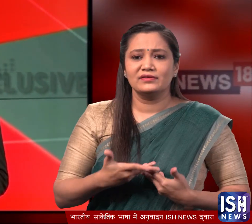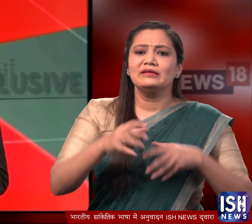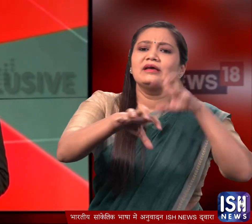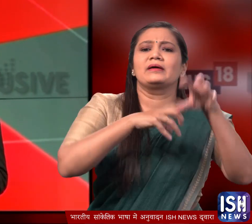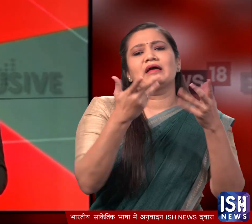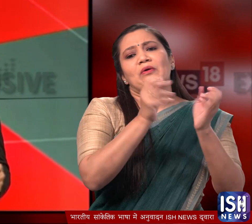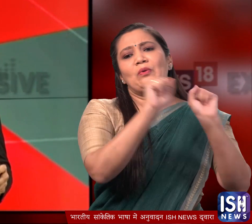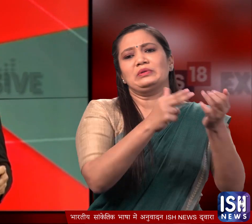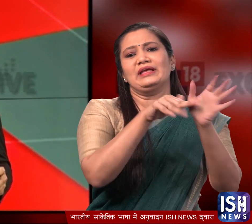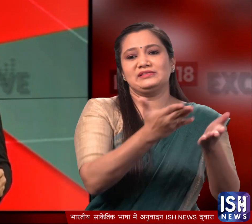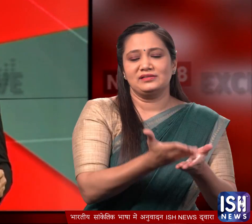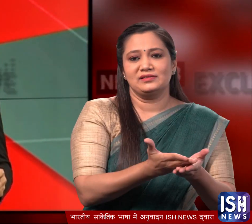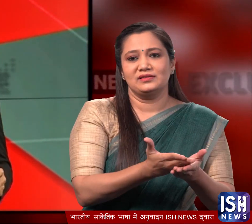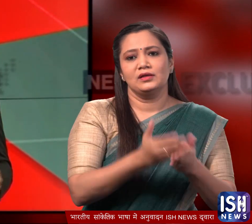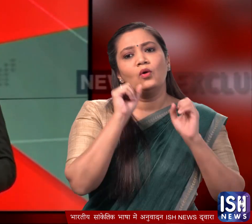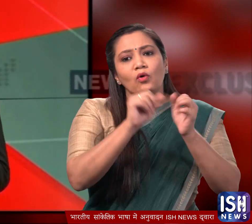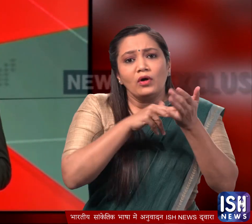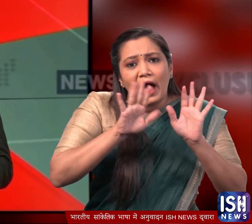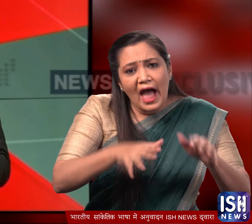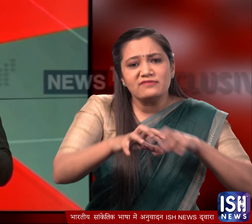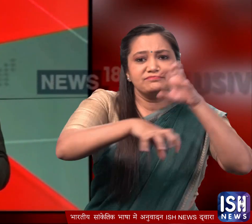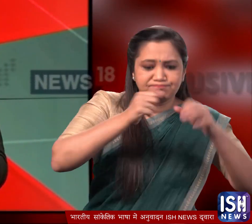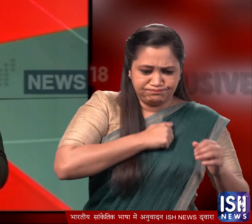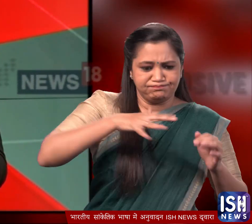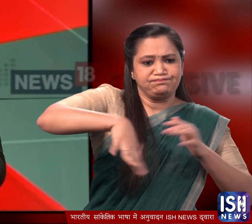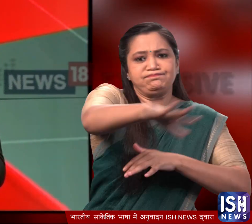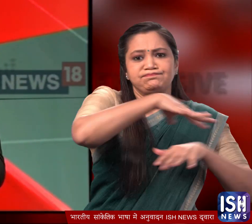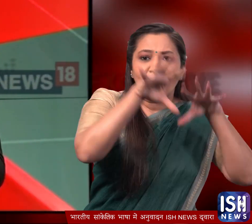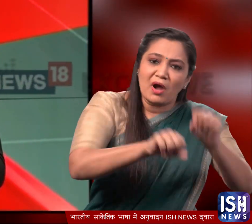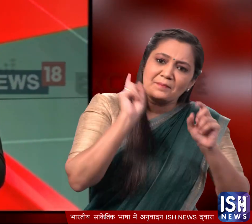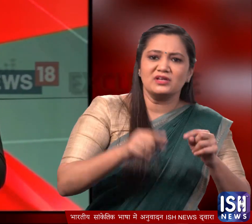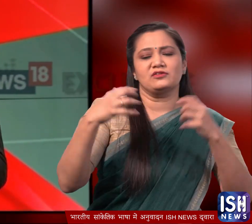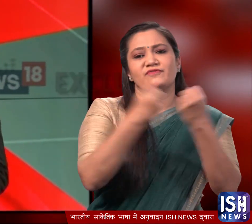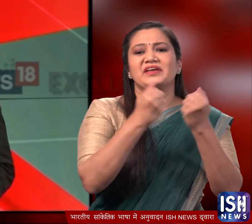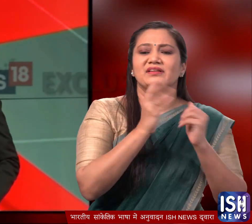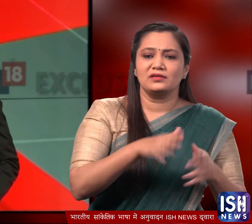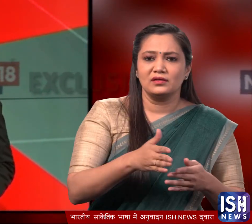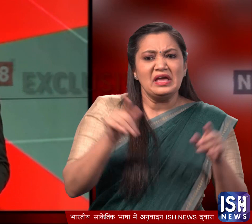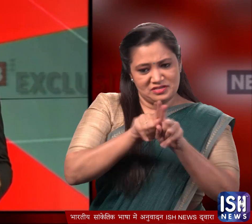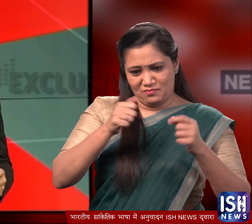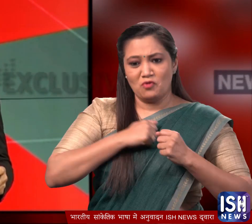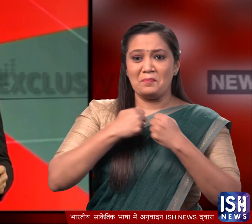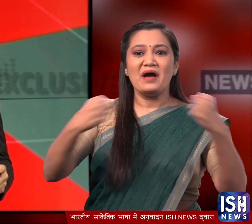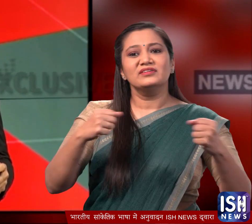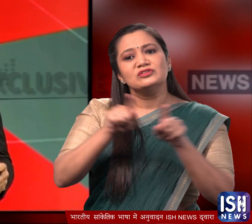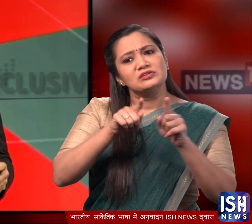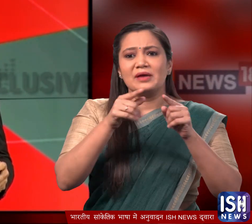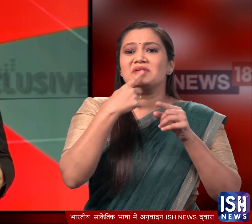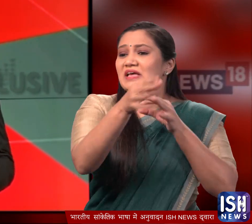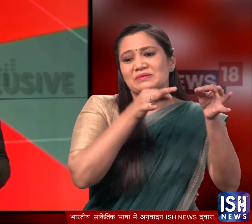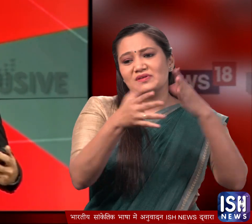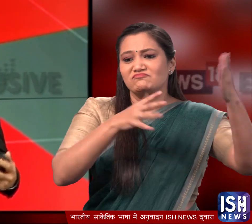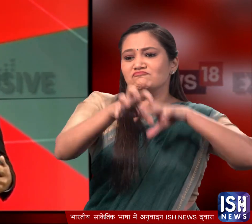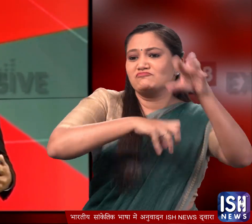नहीं चकते तो फिर बाघ बाघिन का क्या? उनके तो स्वभाव में ही इलाके में अपना दबदबा बनाए रखना है। हम लोग भी तो दबंगई दिखाने के